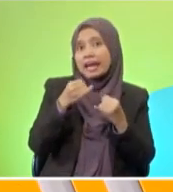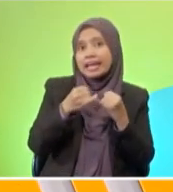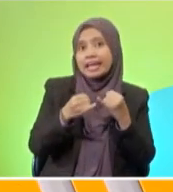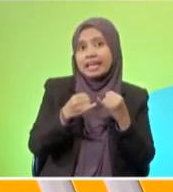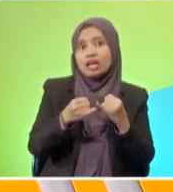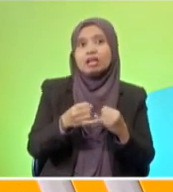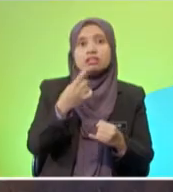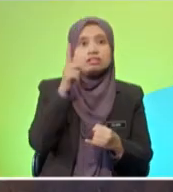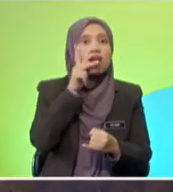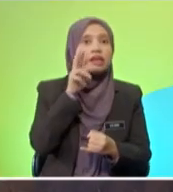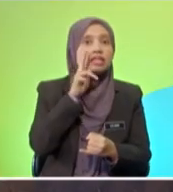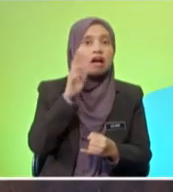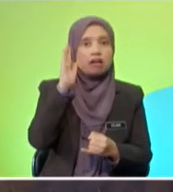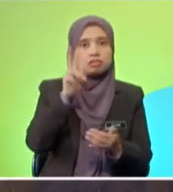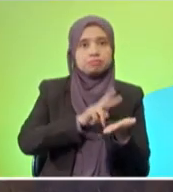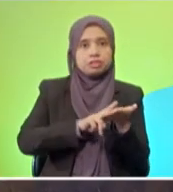pula